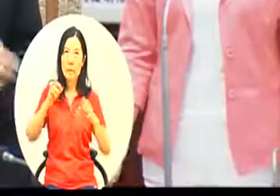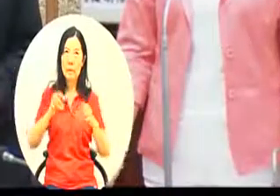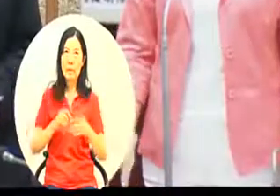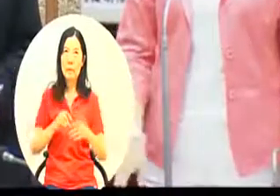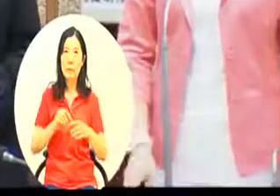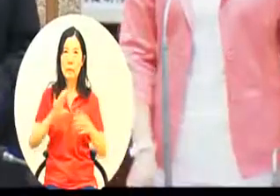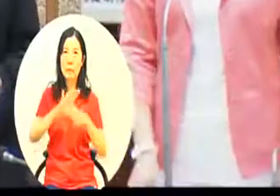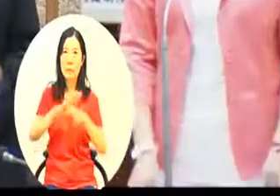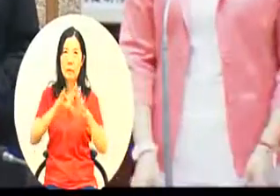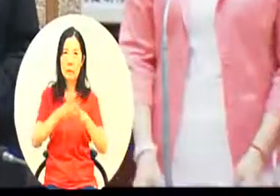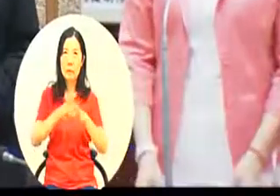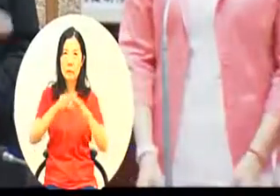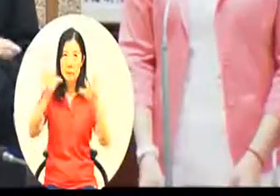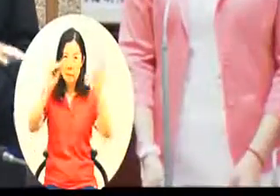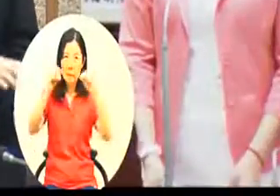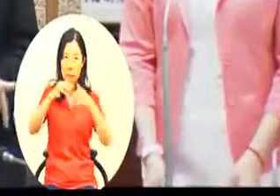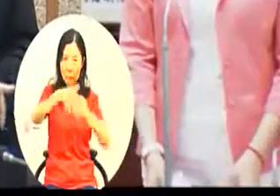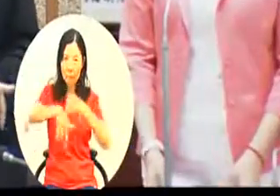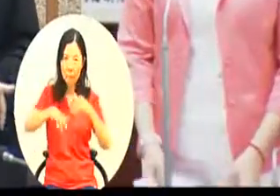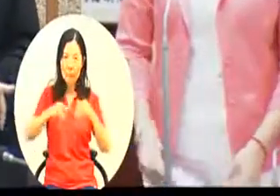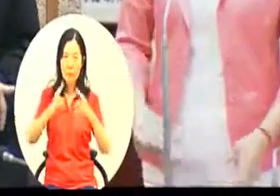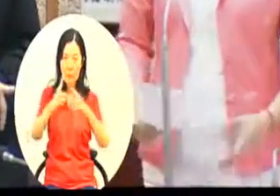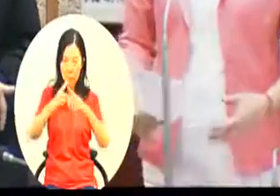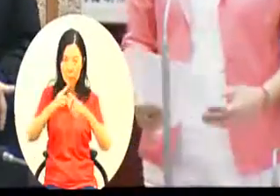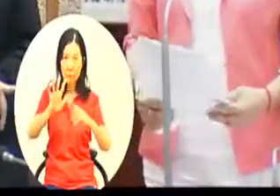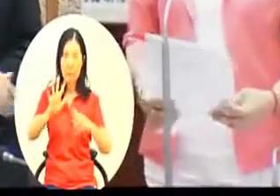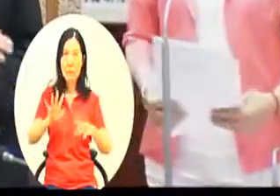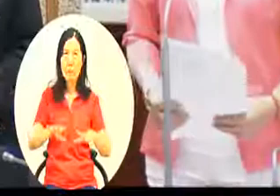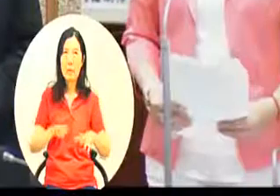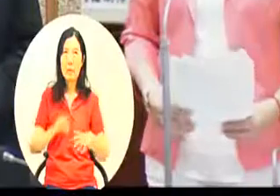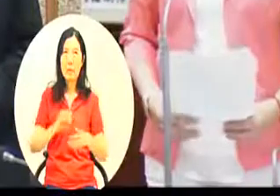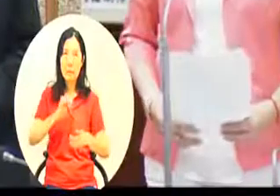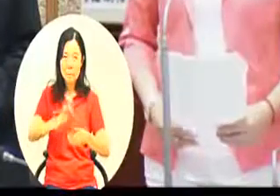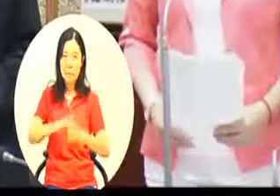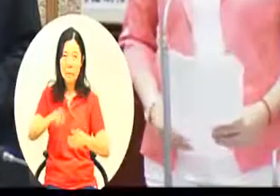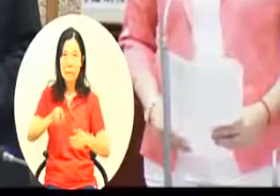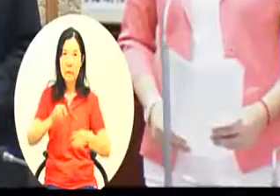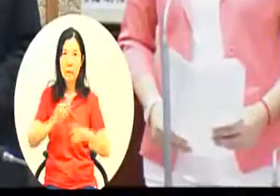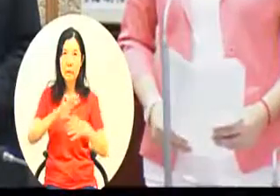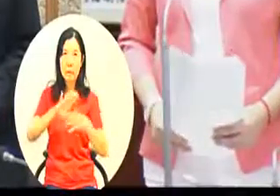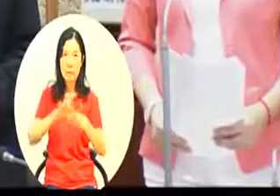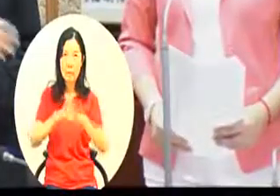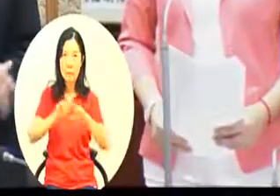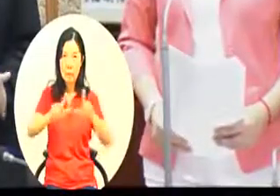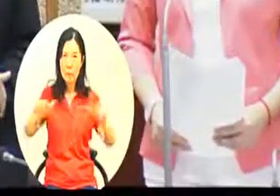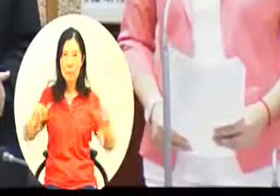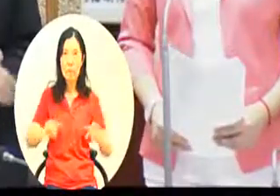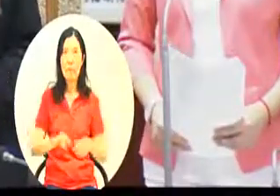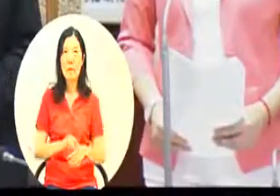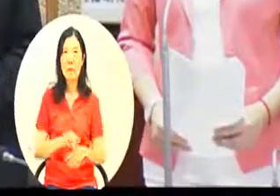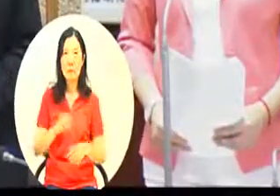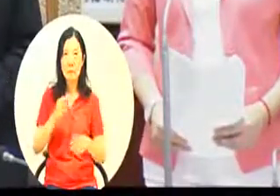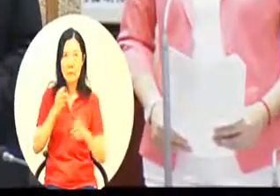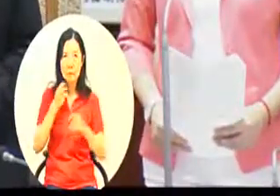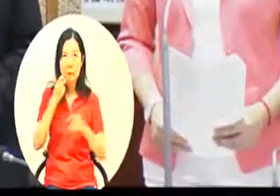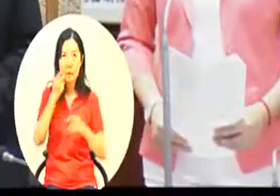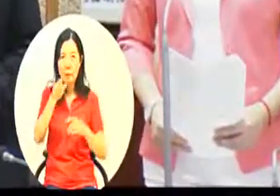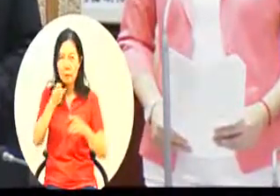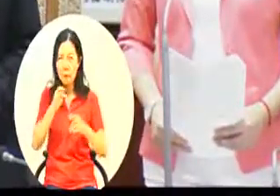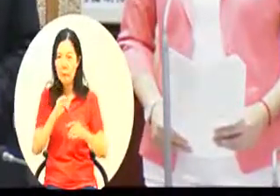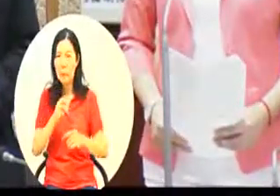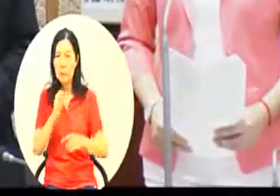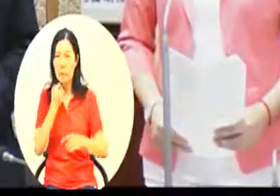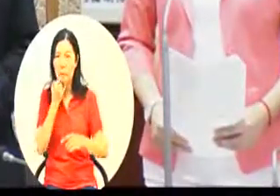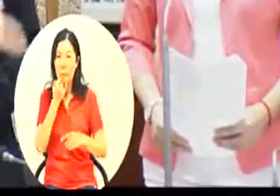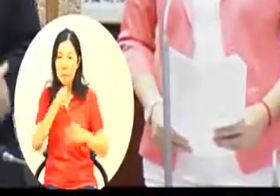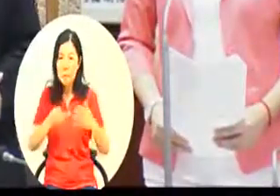员其实都有来，因为他现在是市定的这个文化资产，其实文资委员也希望说， 那探勘之后，我们现在在探寻是不是还可以把它